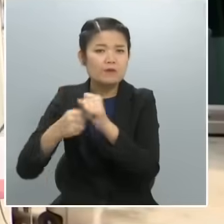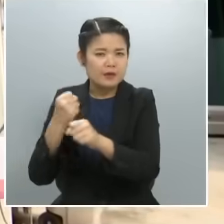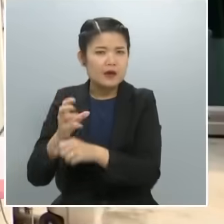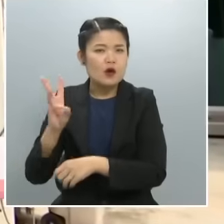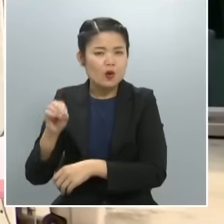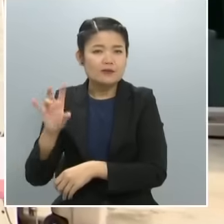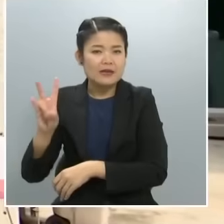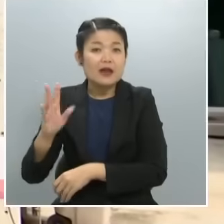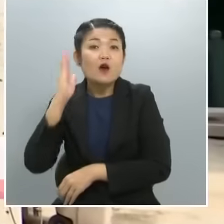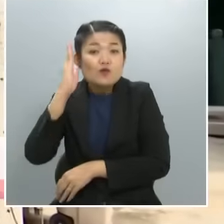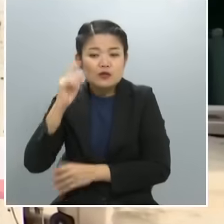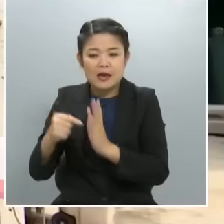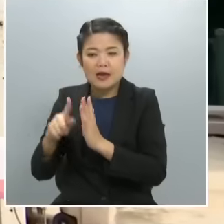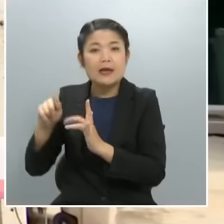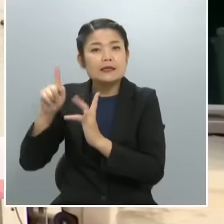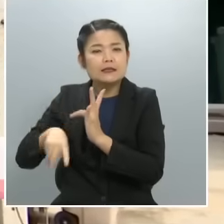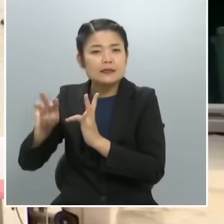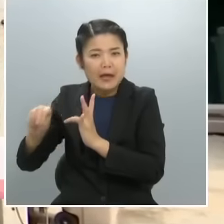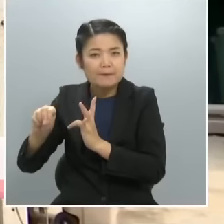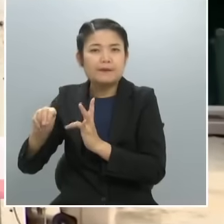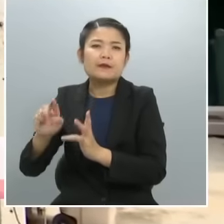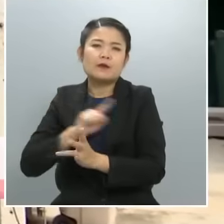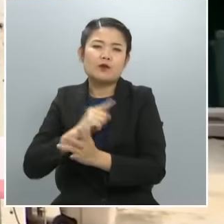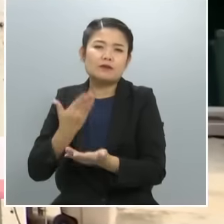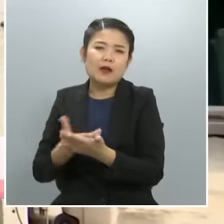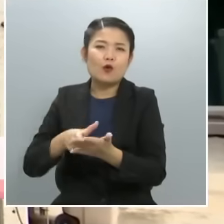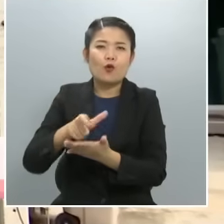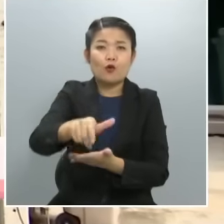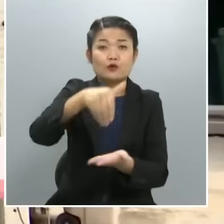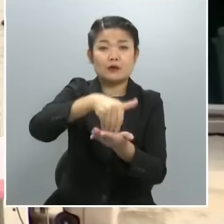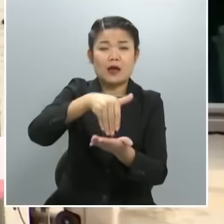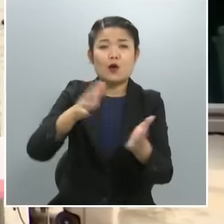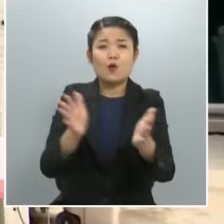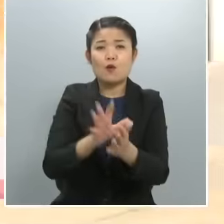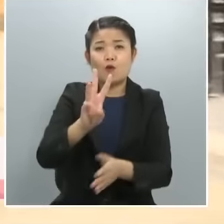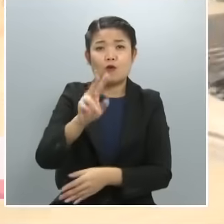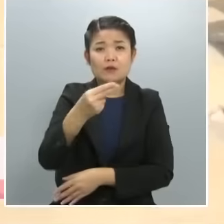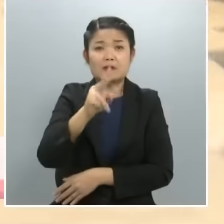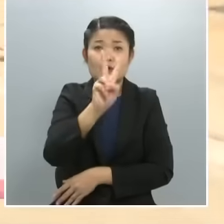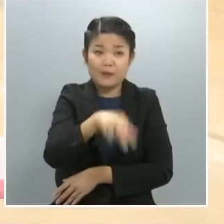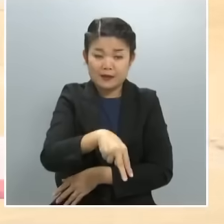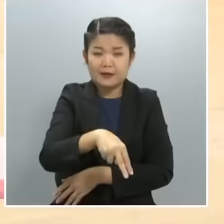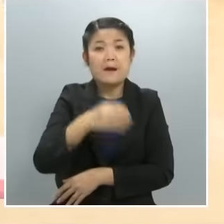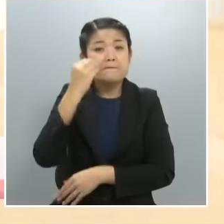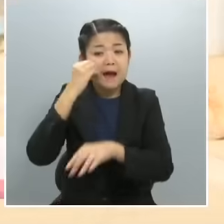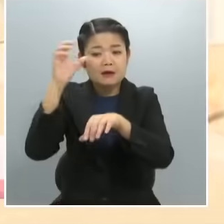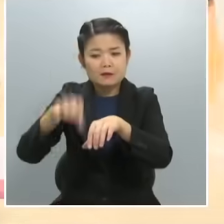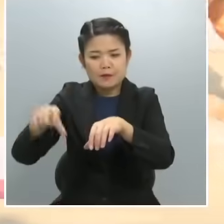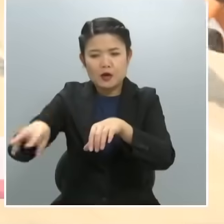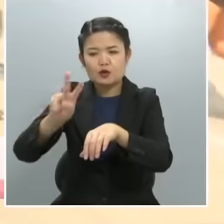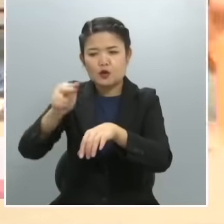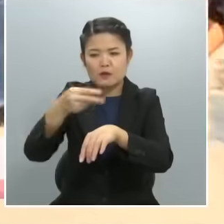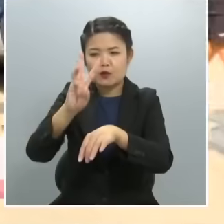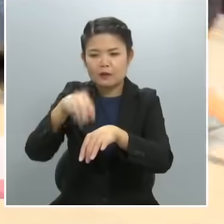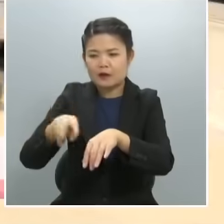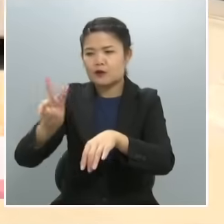พักอาศัยอยู่นะครับมีค่าส่วนกลางครับเป็นเงินรวมอยู่ประมาณสัก 60,000บาทส่วนอื่นหลังละ 26